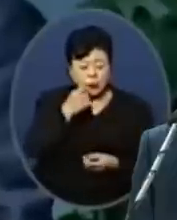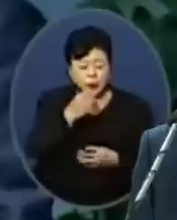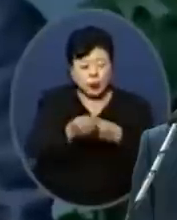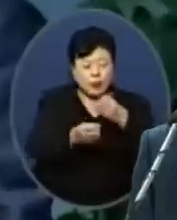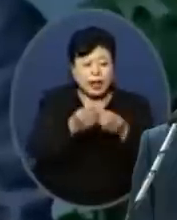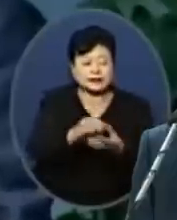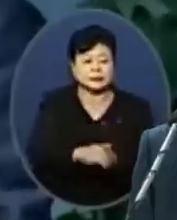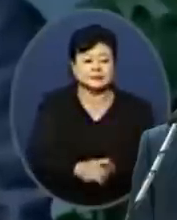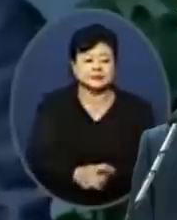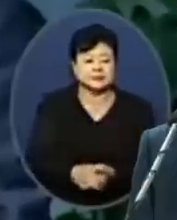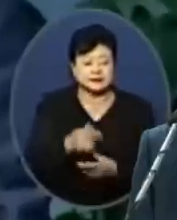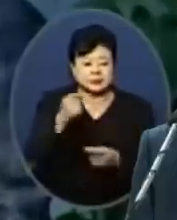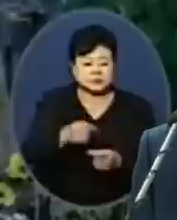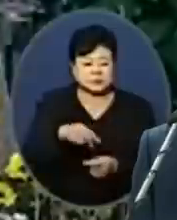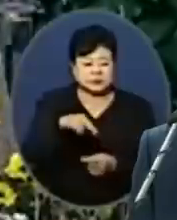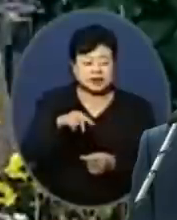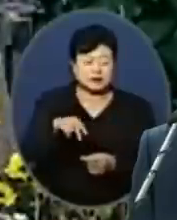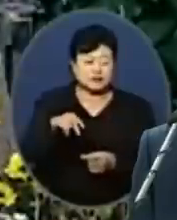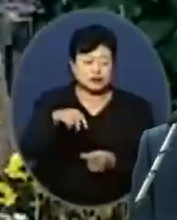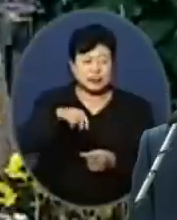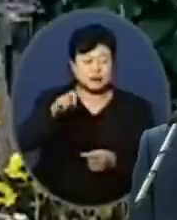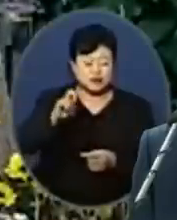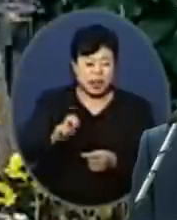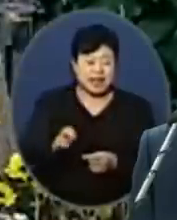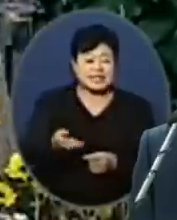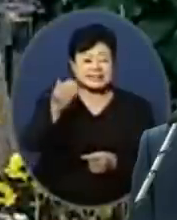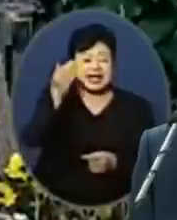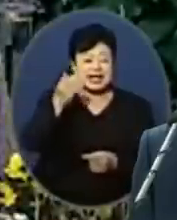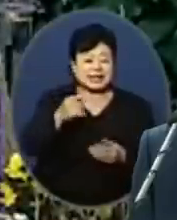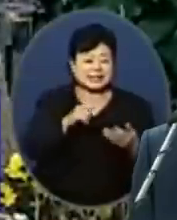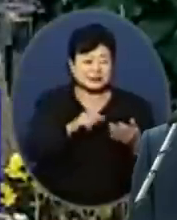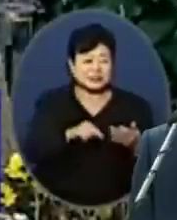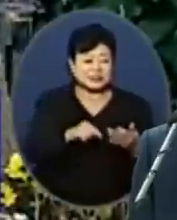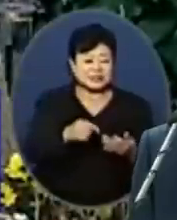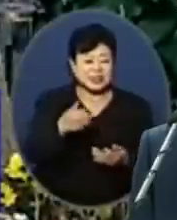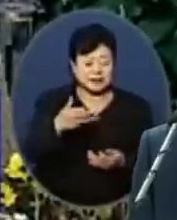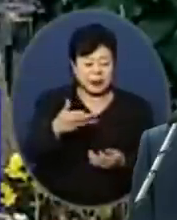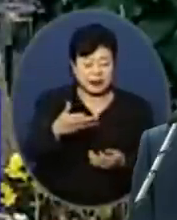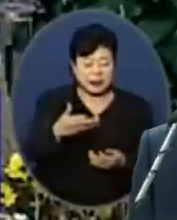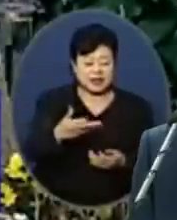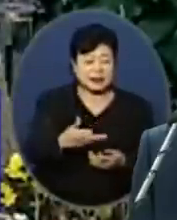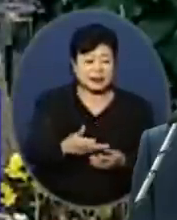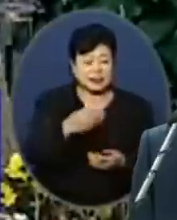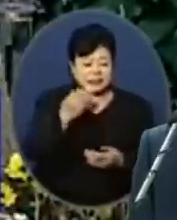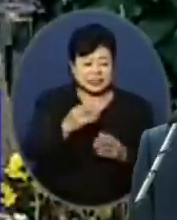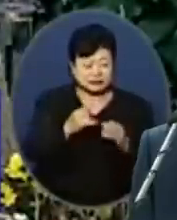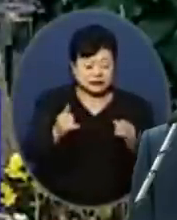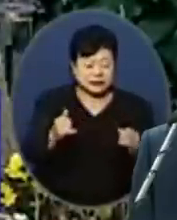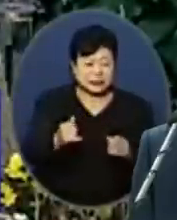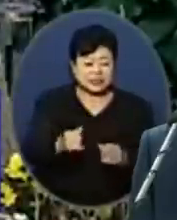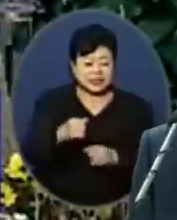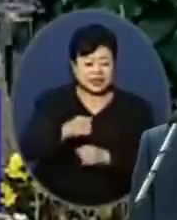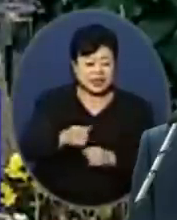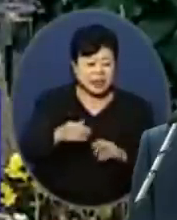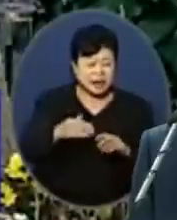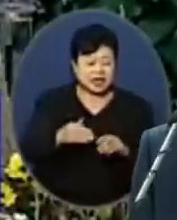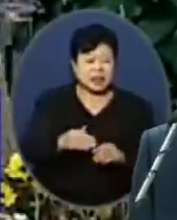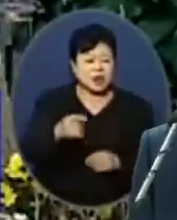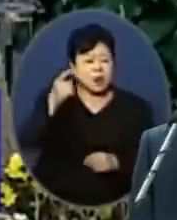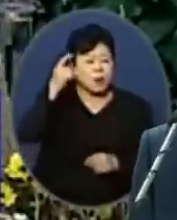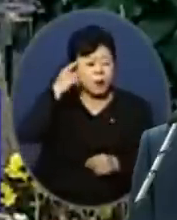고백했던 것입니다. 사무엘상 17장 8절로 11절에 보면 그가 서서 이스라엘 군대를 향하여 외쳐 이르되 너희가 어찌하여